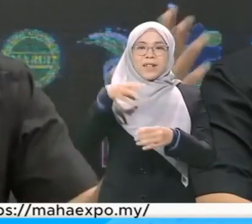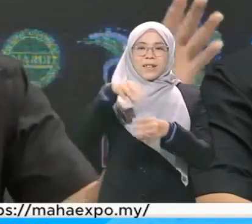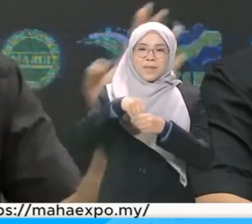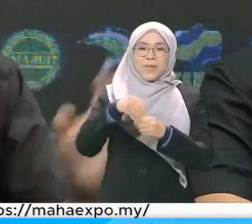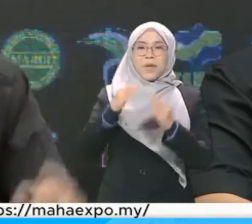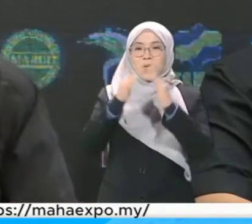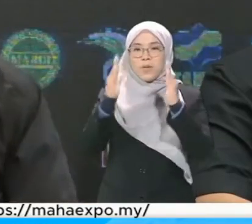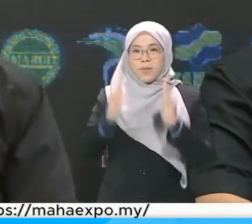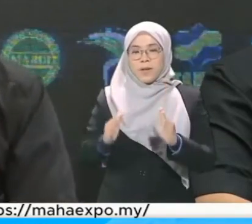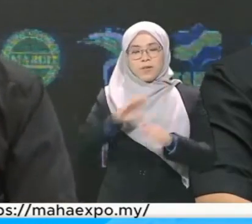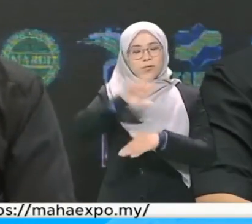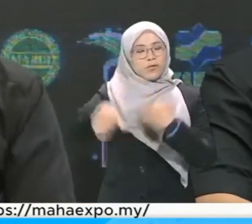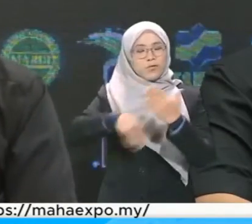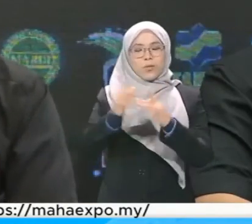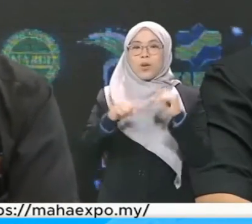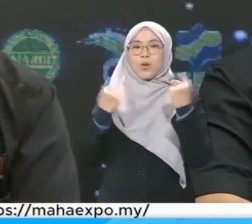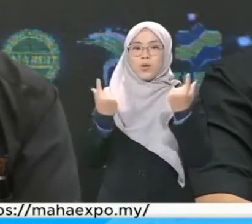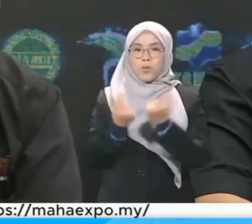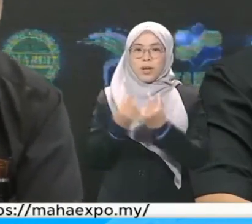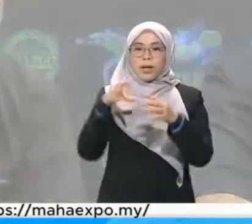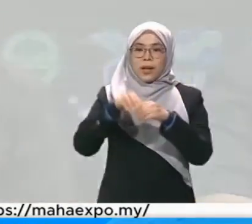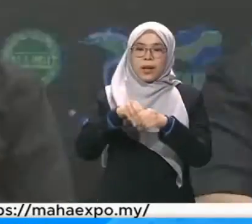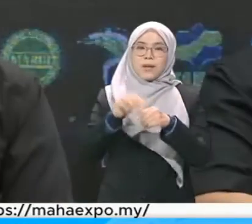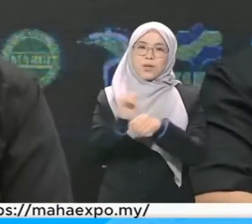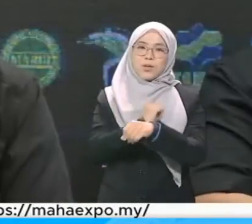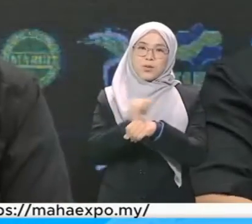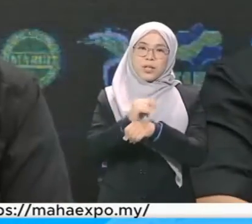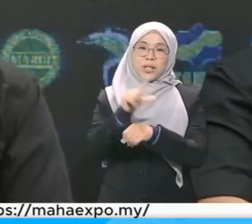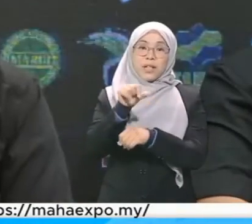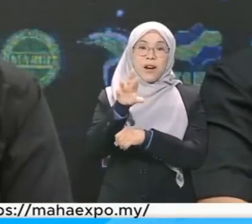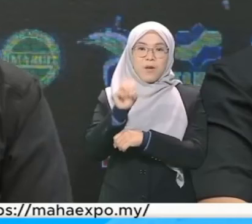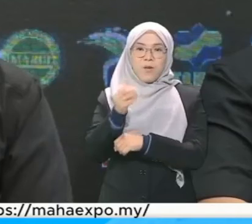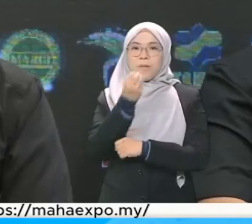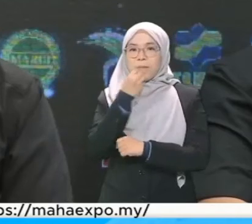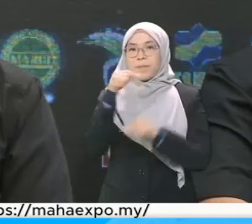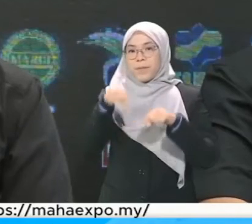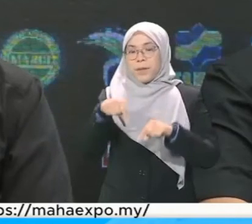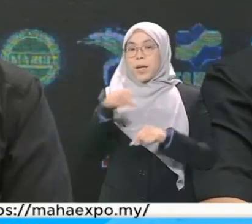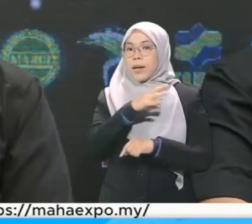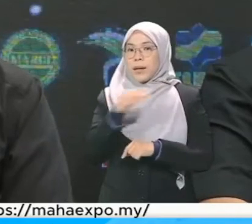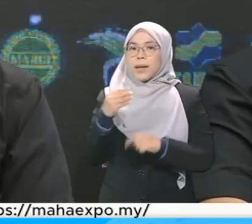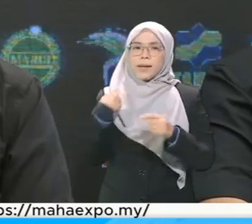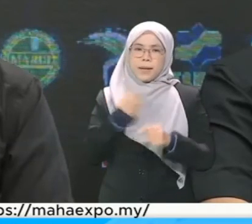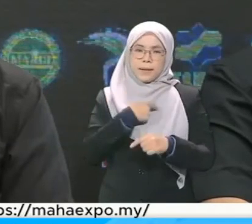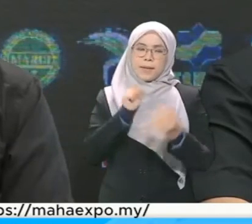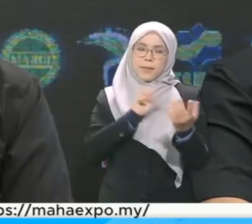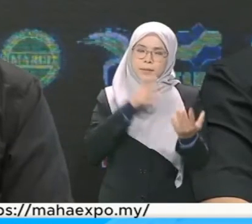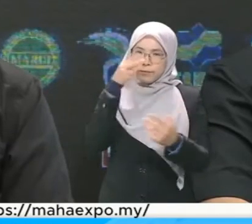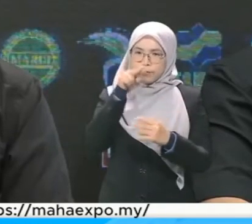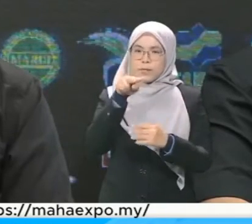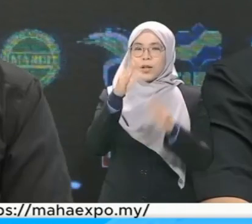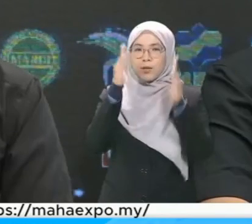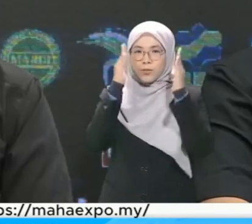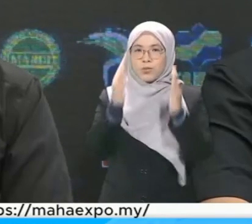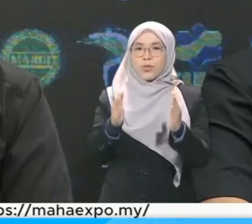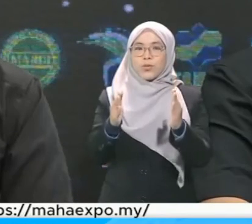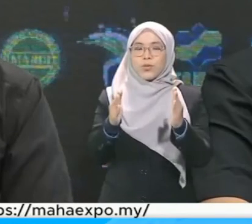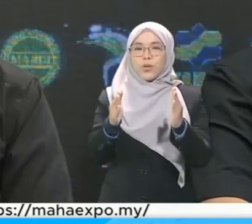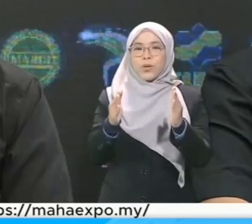semua kumpulan dalam industri Agro makanan ini dia pas waktu kita tumpukan